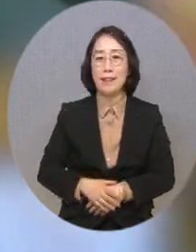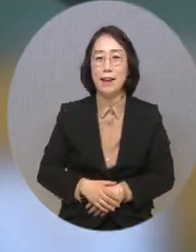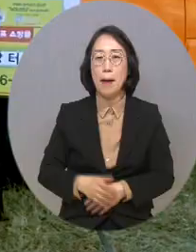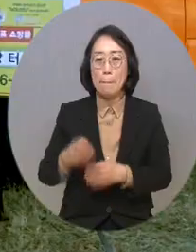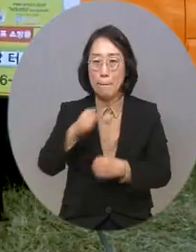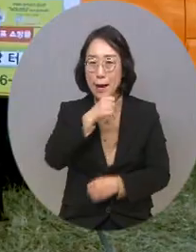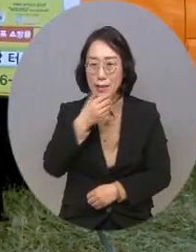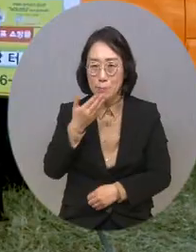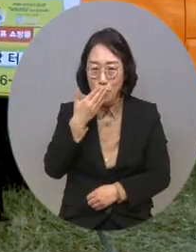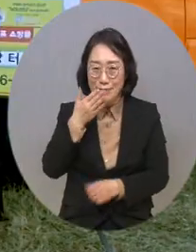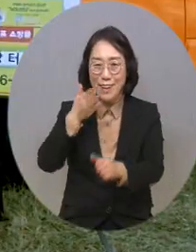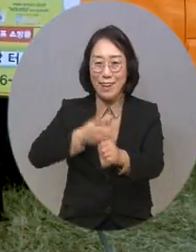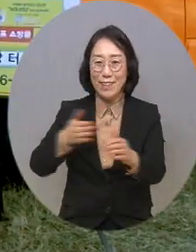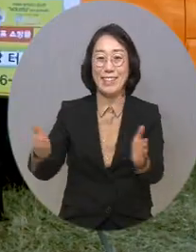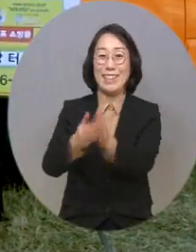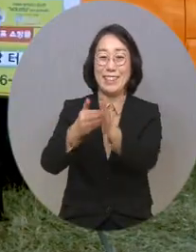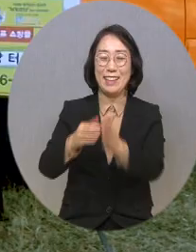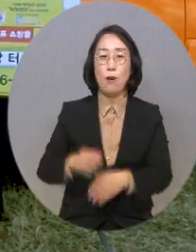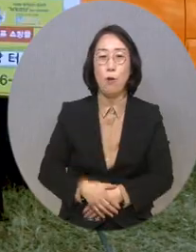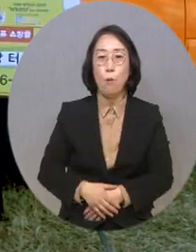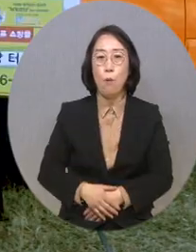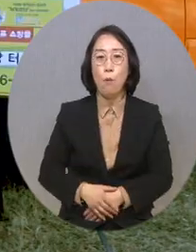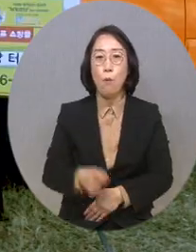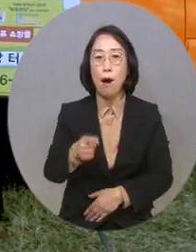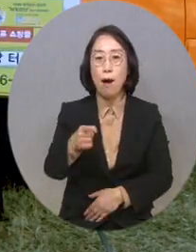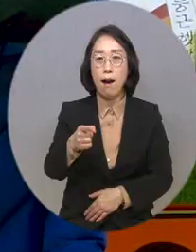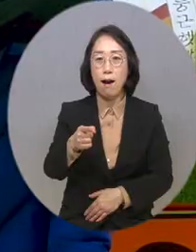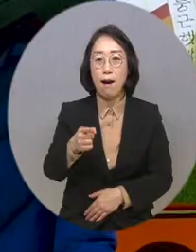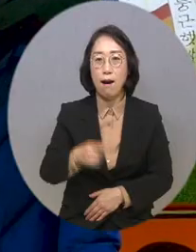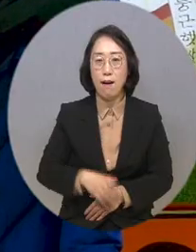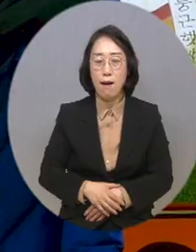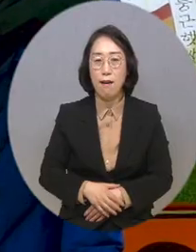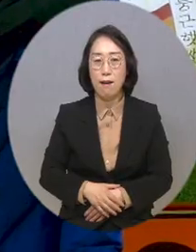많이 먹어요. 야, 오늘 양호하다.